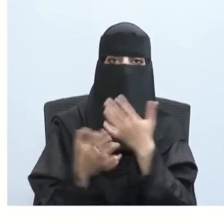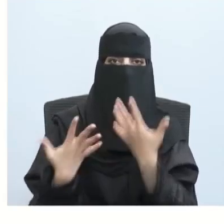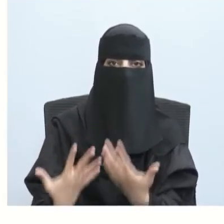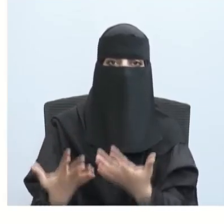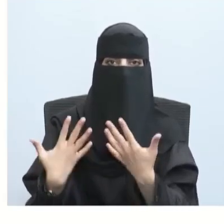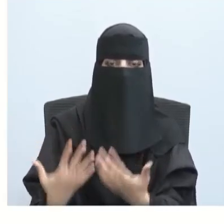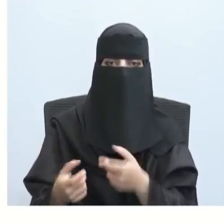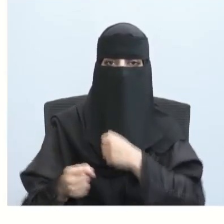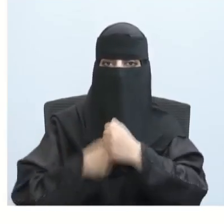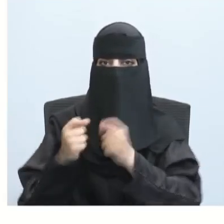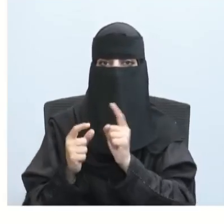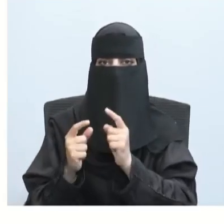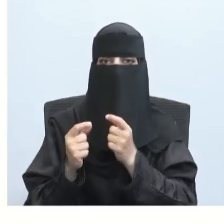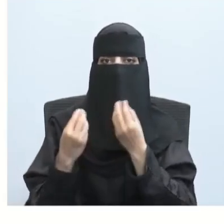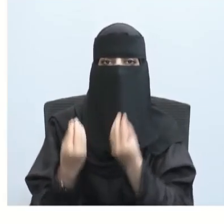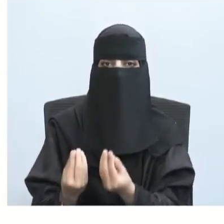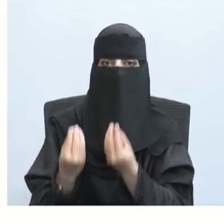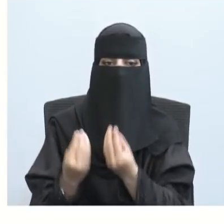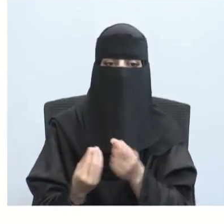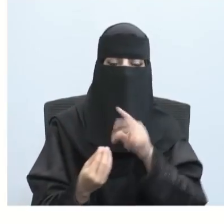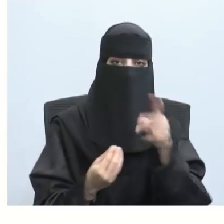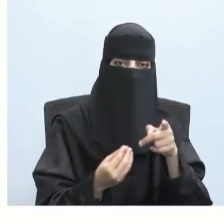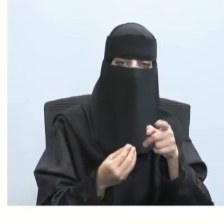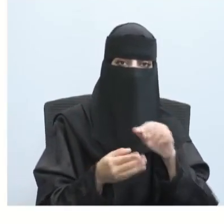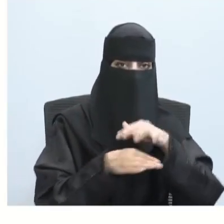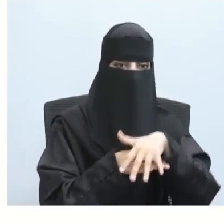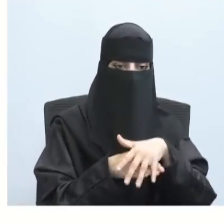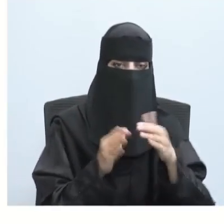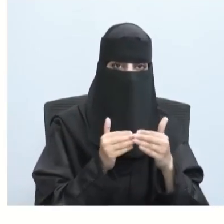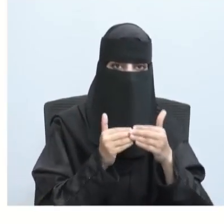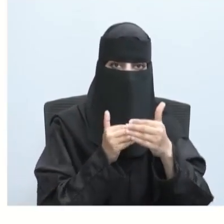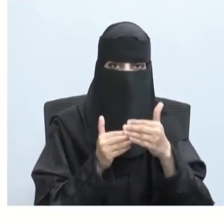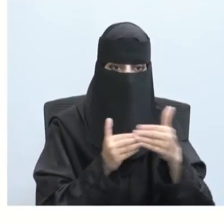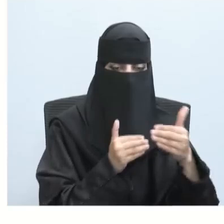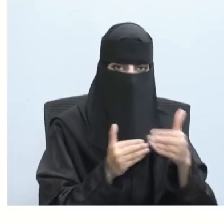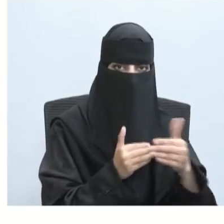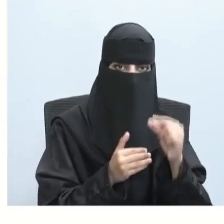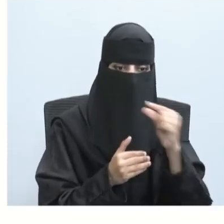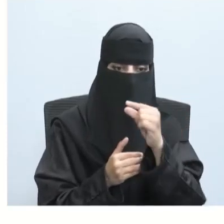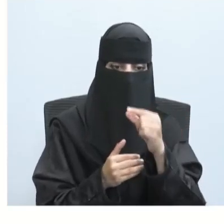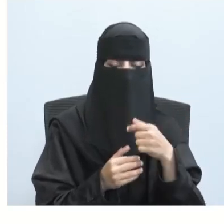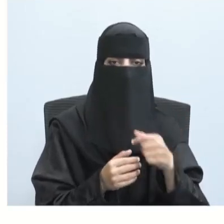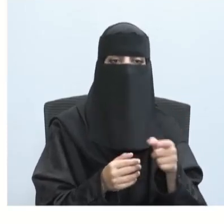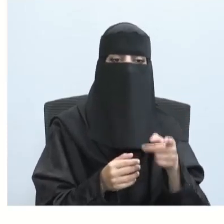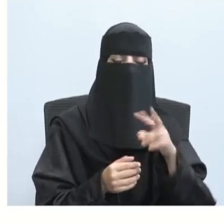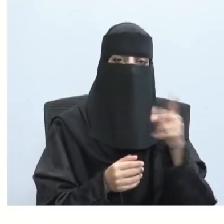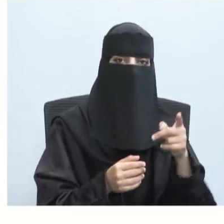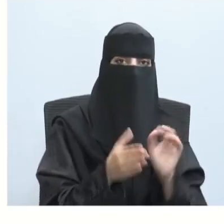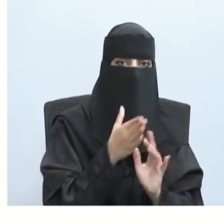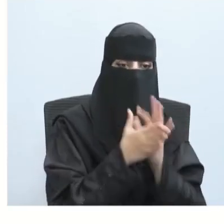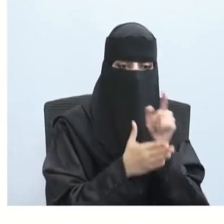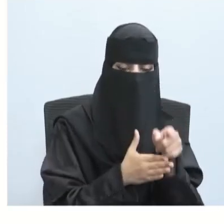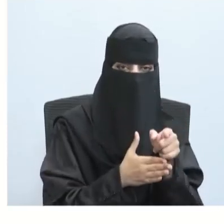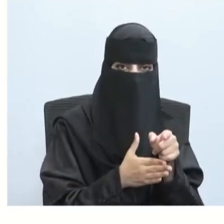في الحاله السائله دقائق تكون اكثر تباعدا وذات حركه حريه حركه اكبر بينما في الحاله